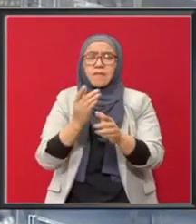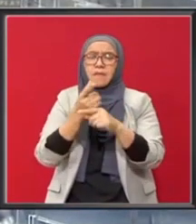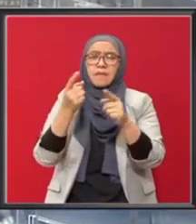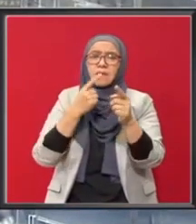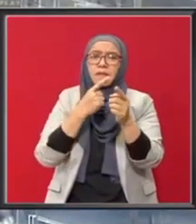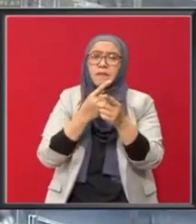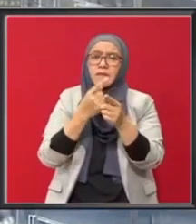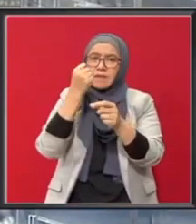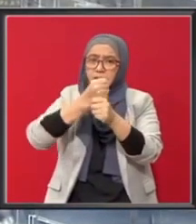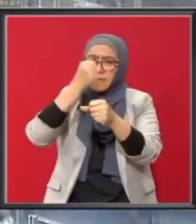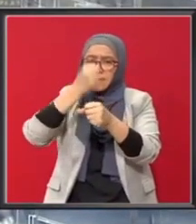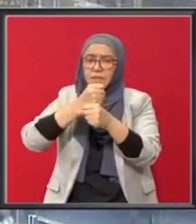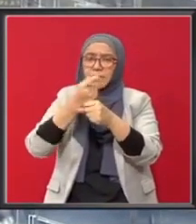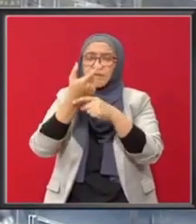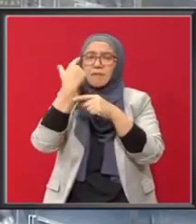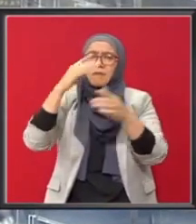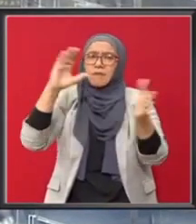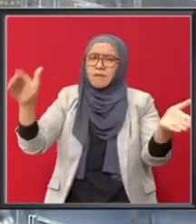Hai diperkenalkan